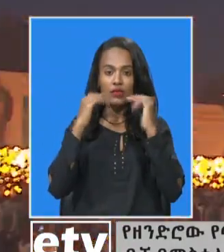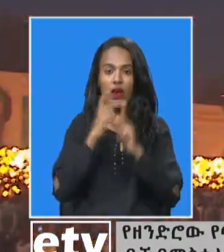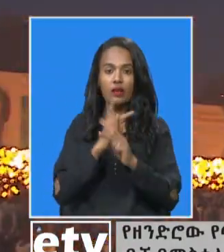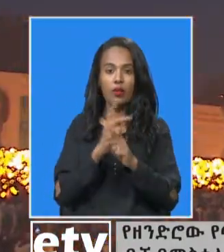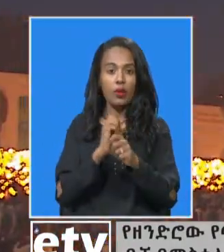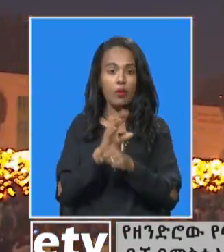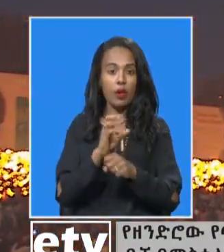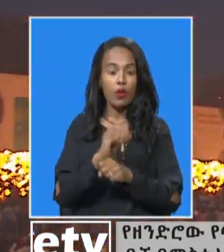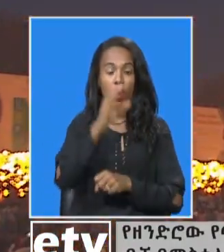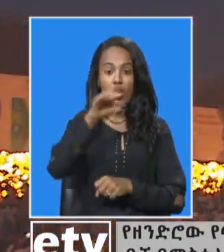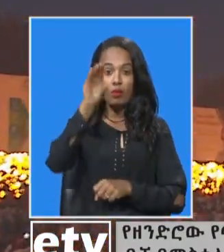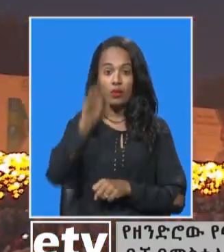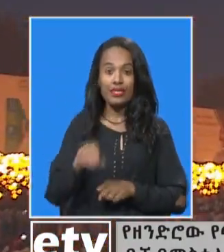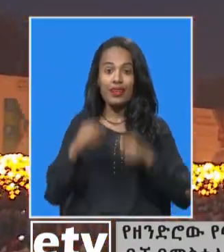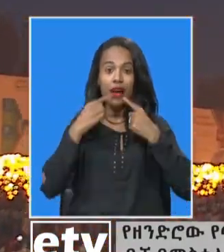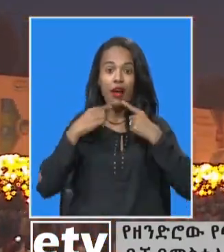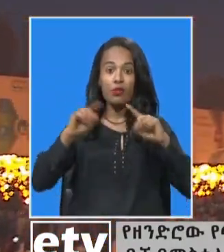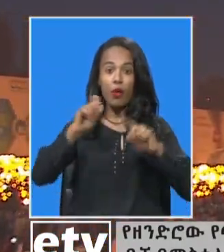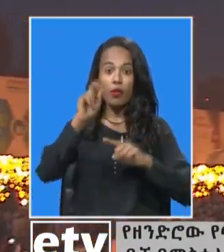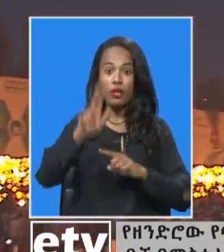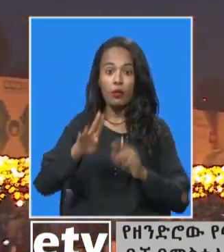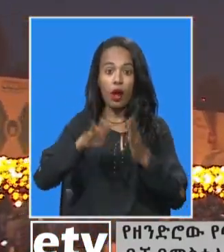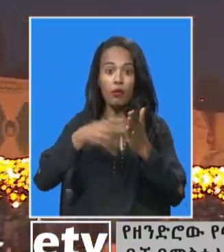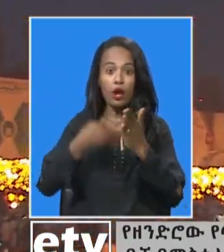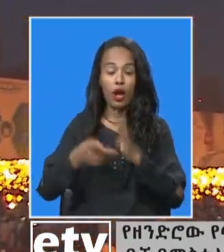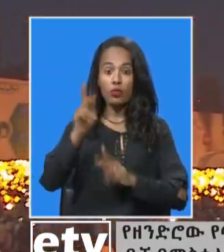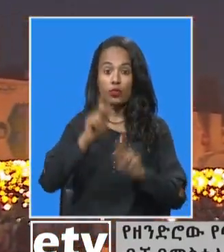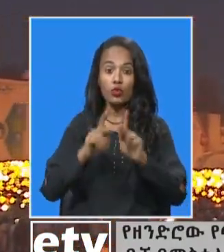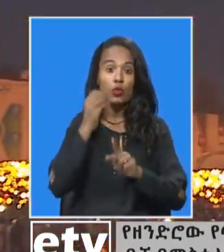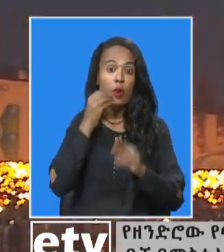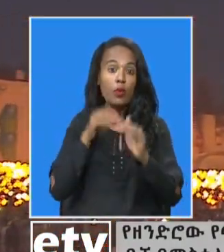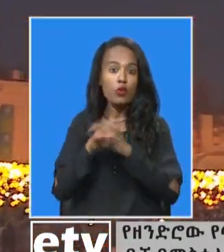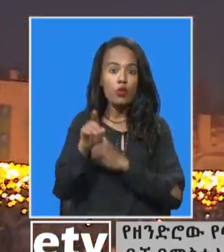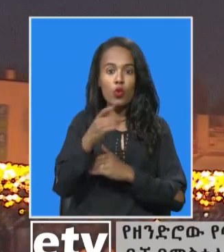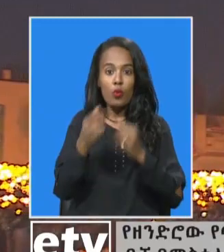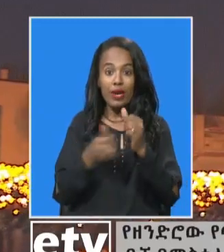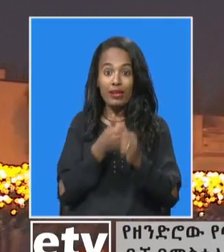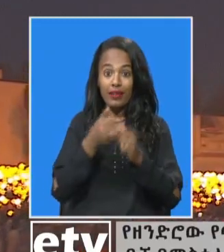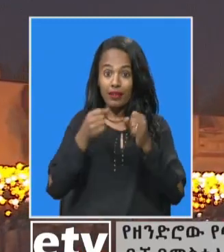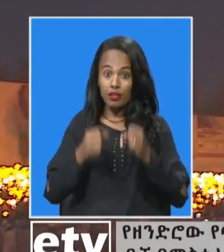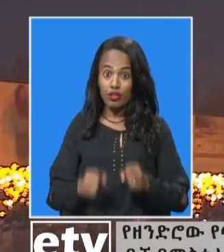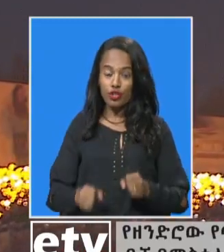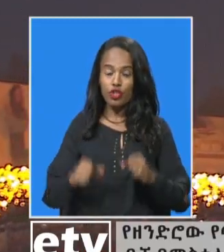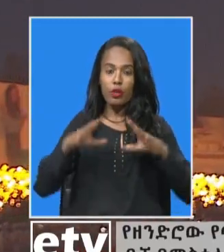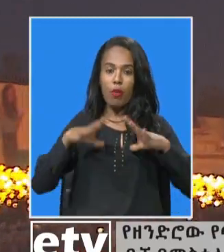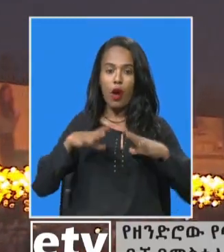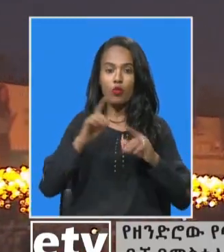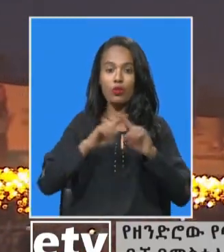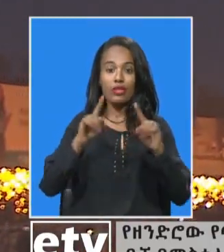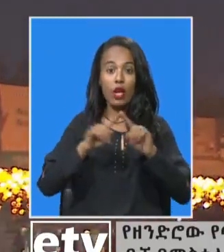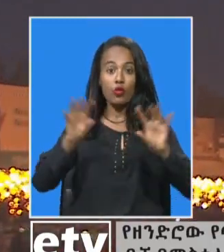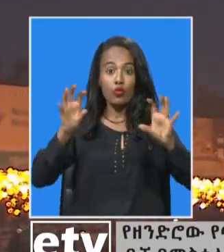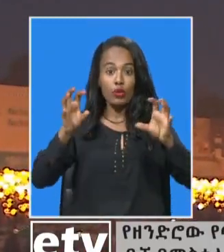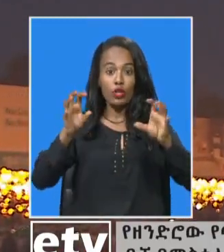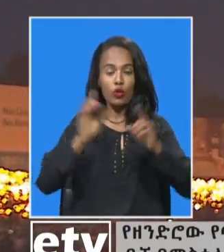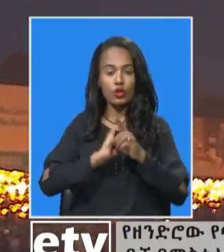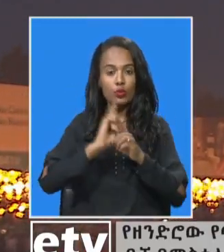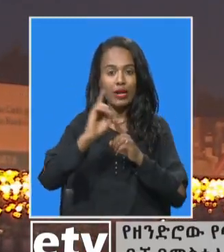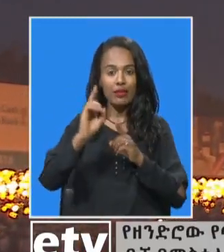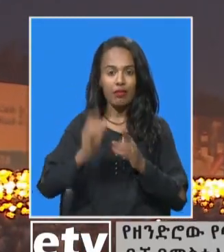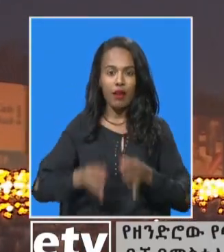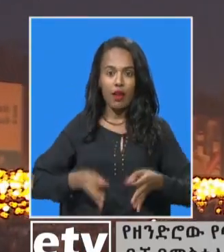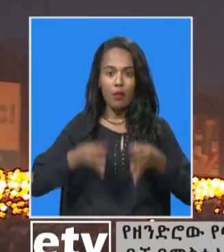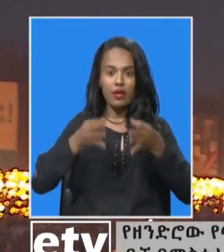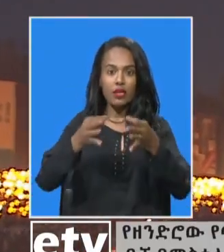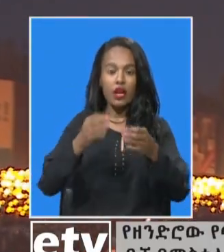መክሯል። የመስቀል አደባባዩን የደመራ መርሃ ግብር ህዝቡ በቤቱ ሆኖ መከታተል እንዲችል ባሉን በተለያዩ ሚዲያዎች በቀጥታ